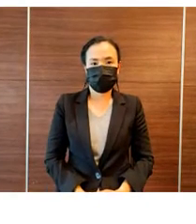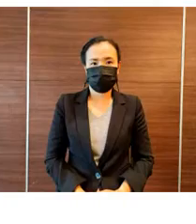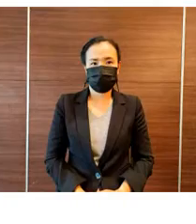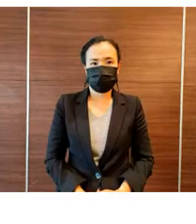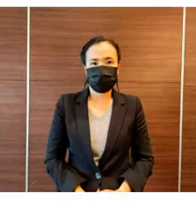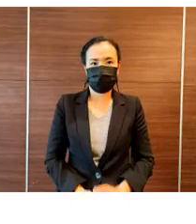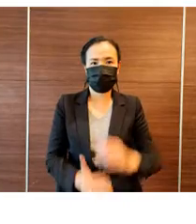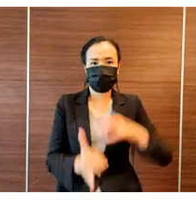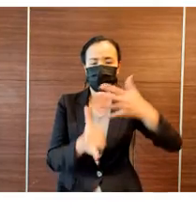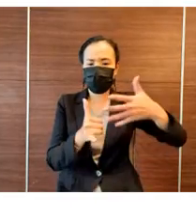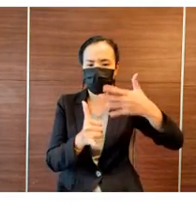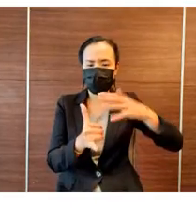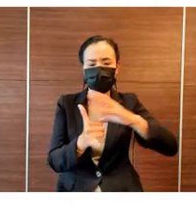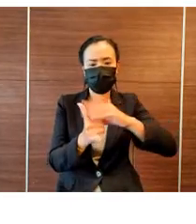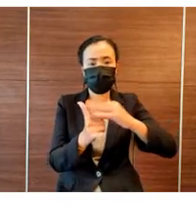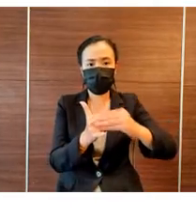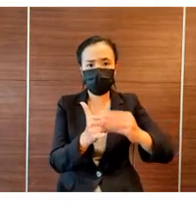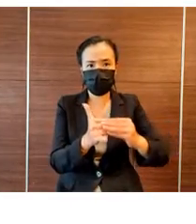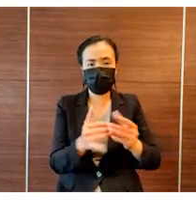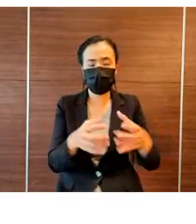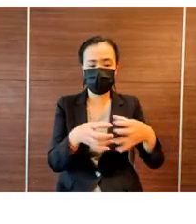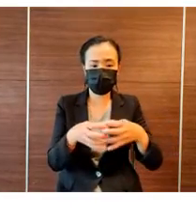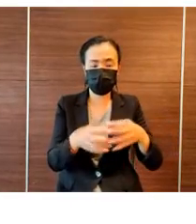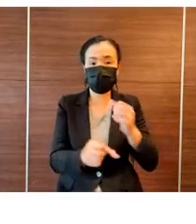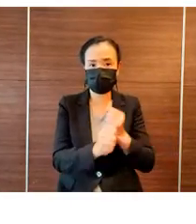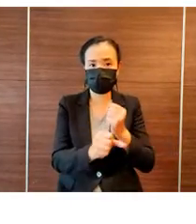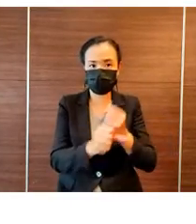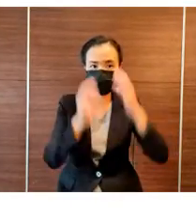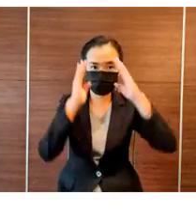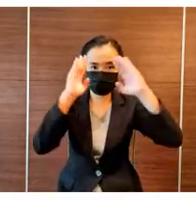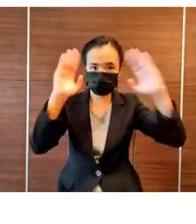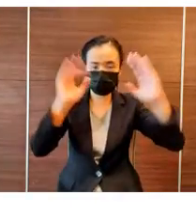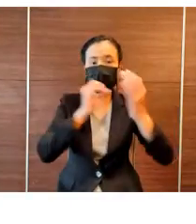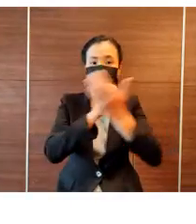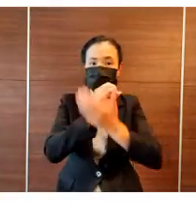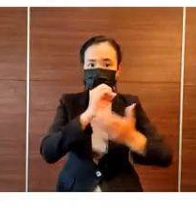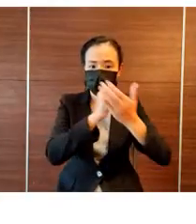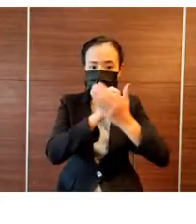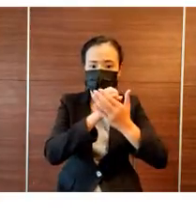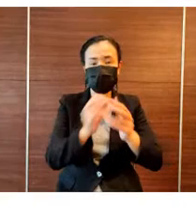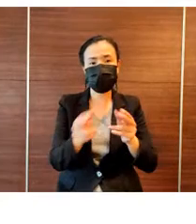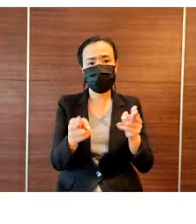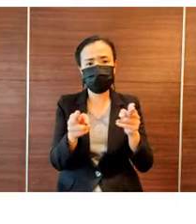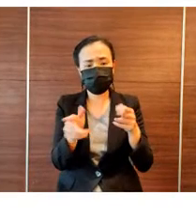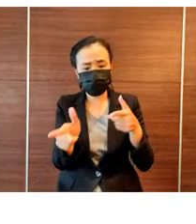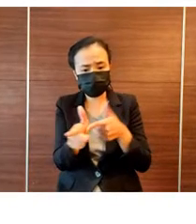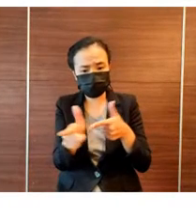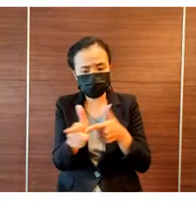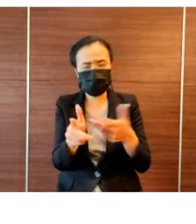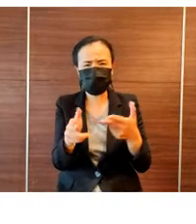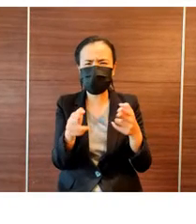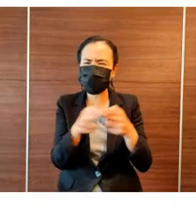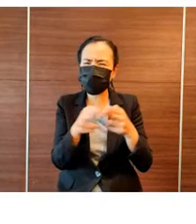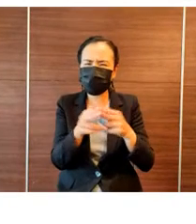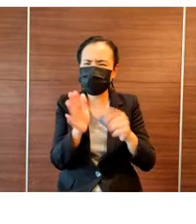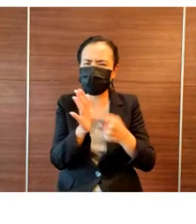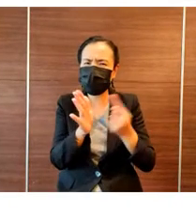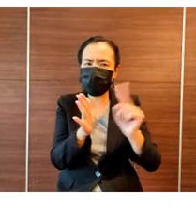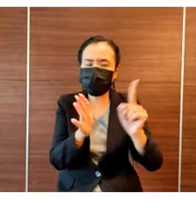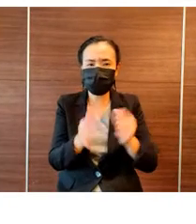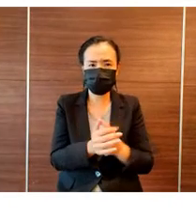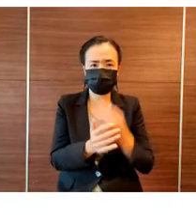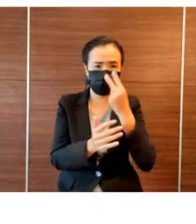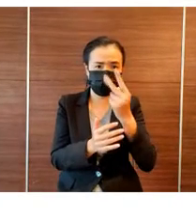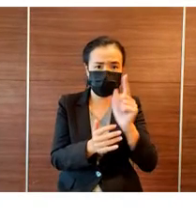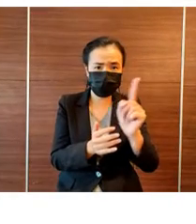าเนาะมาสู่กระบวนการที่ทำงานกับเพื่อนๆที่ใช้มีประสบการณ์ในการใช้สารเสพติดและเคมเซ็กด้วยเนี่ยพี่อามเริ่มต้นแบบไหนแล้วก็เห็นสถาน